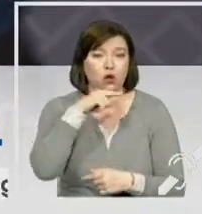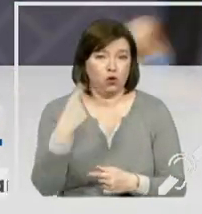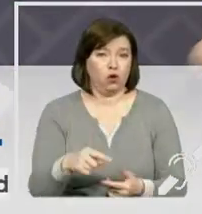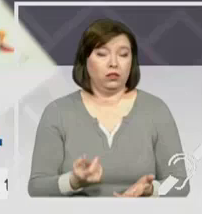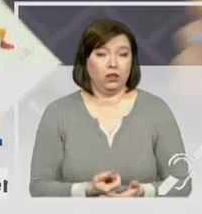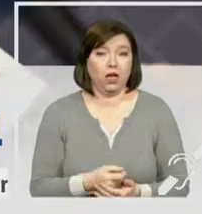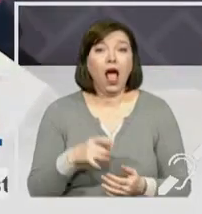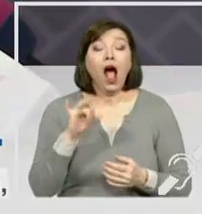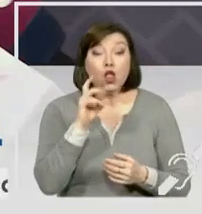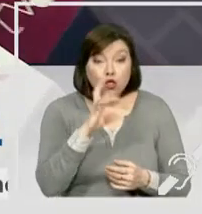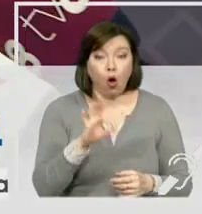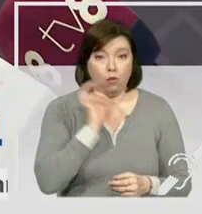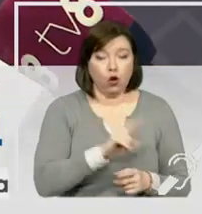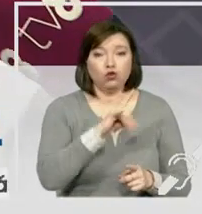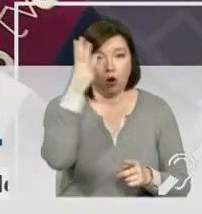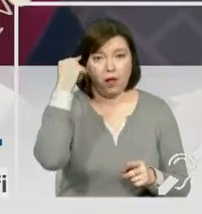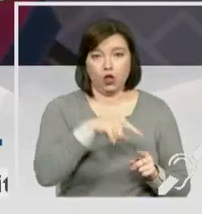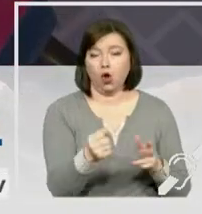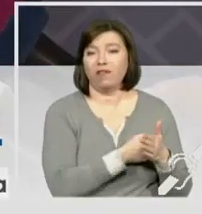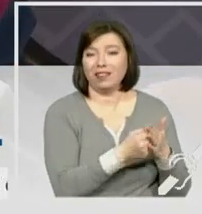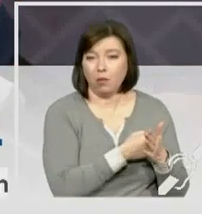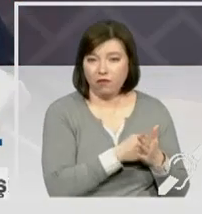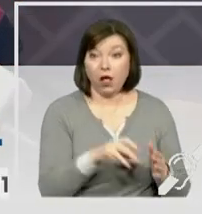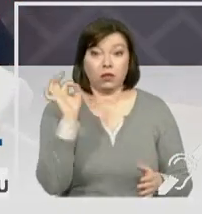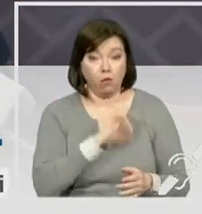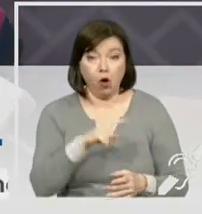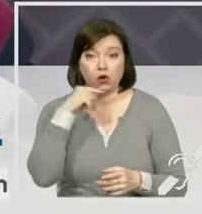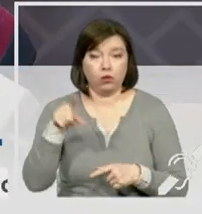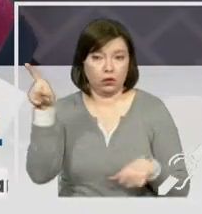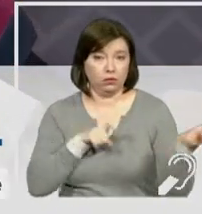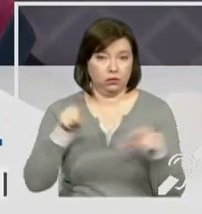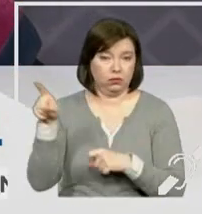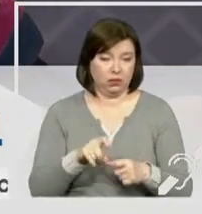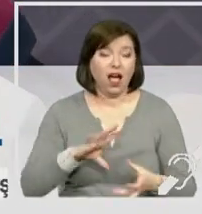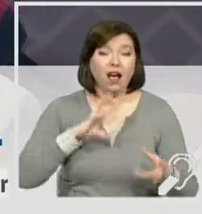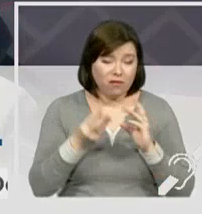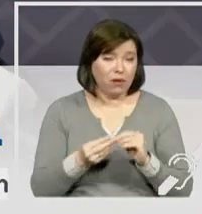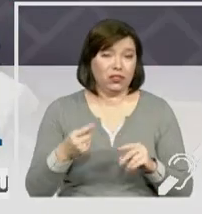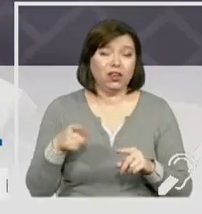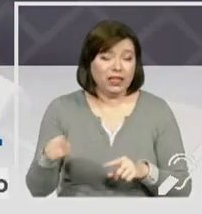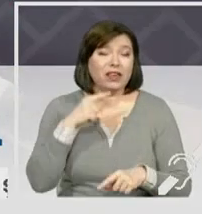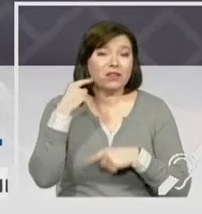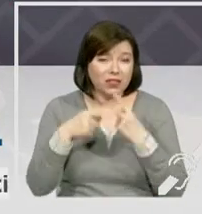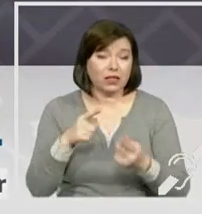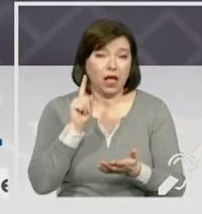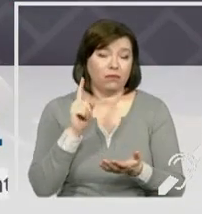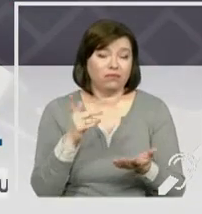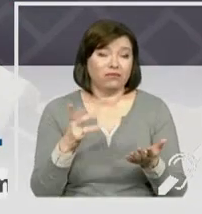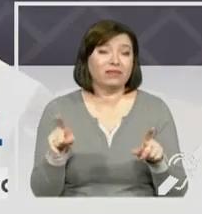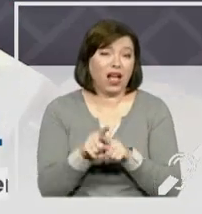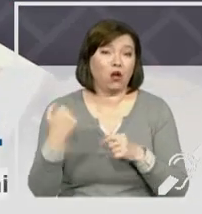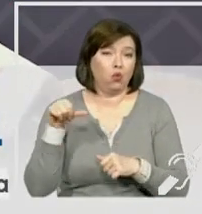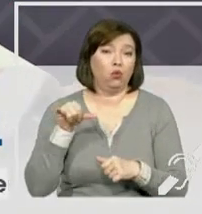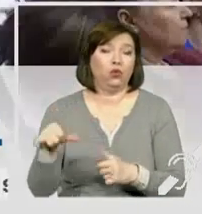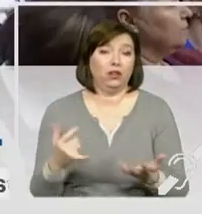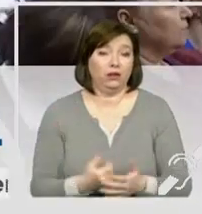integrarea europeană. În rest, e retorică, cinism, fățărnicii, pe care ei periodic trebuie să o afișeze, să